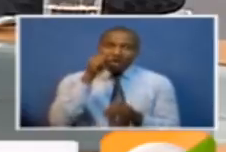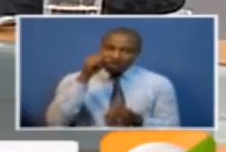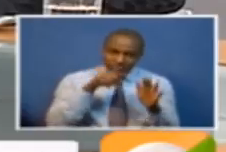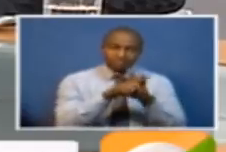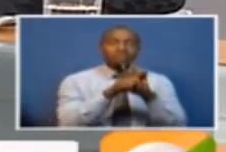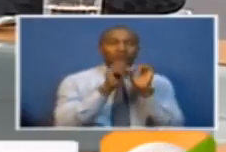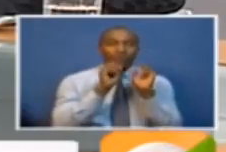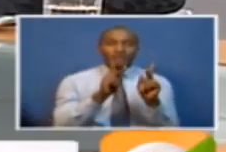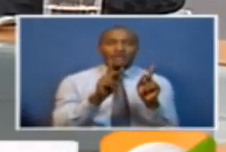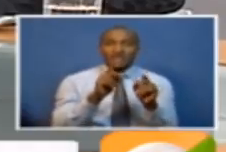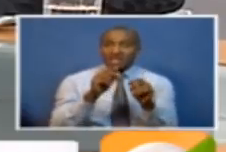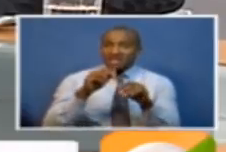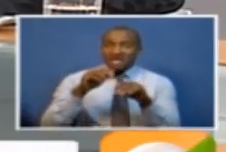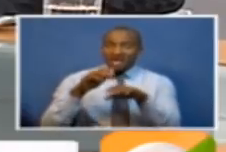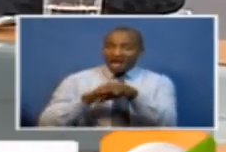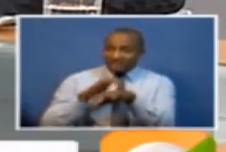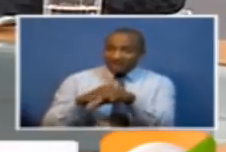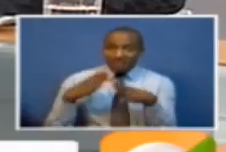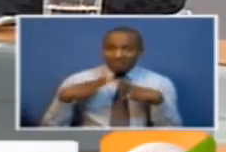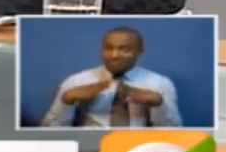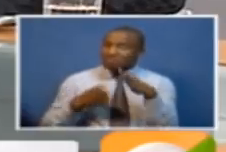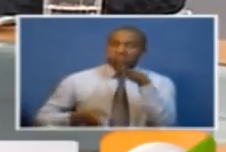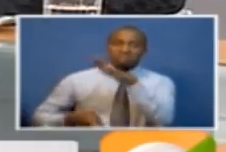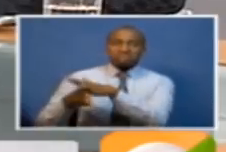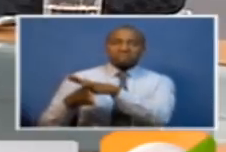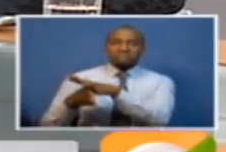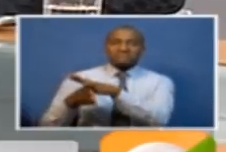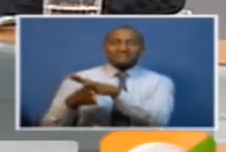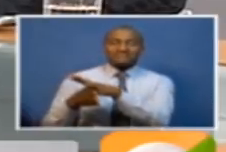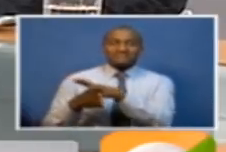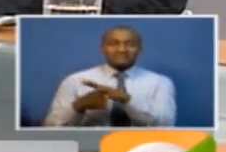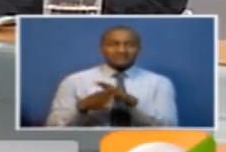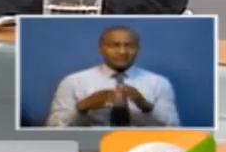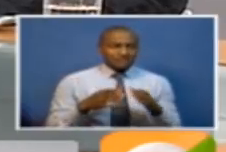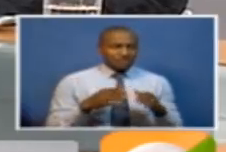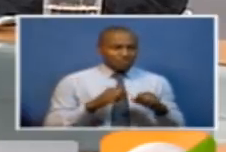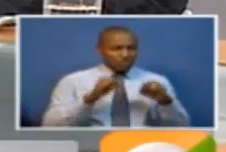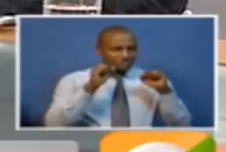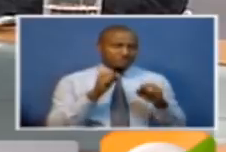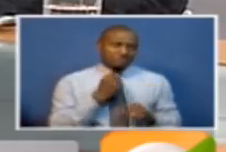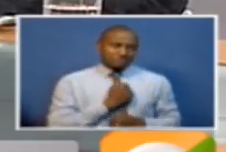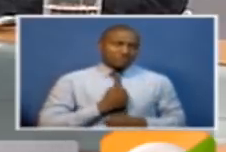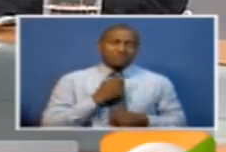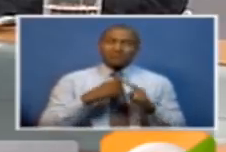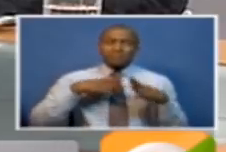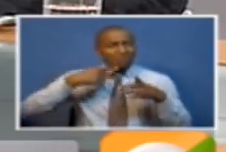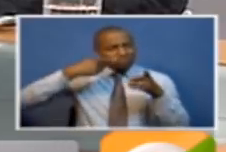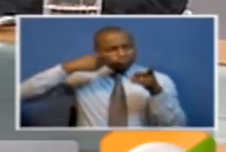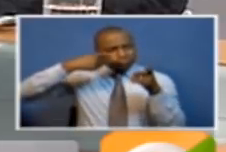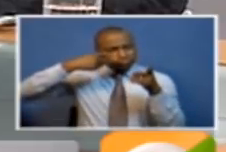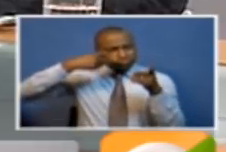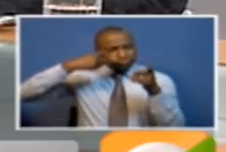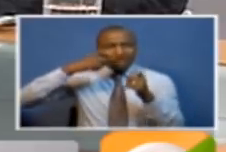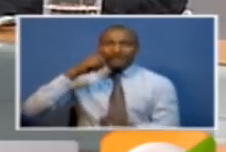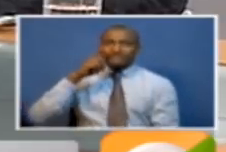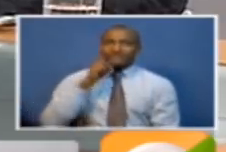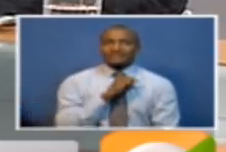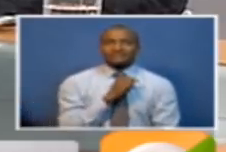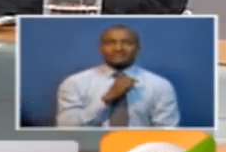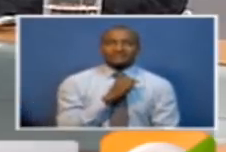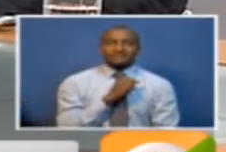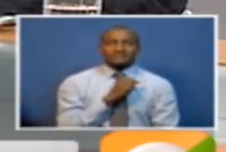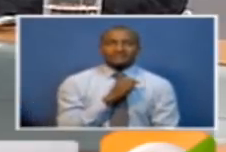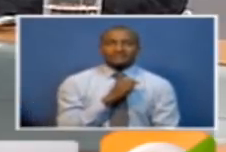wa maduka hayo umeomba radhi, lakini kulingana na cheche za maneno kutoka kwa wananchi, msemo wa maji yameshamwagika na hayozileki